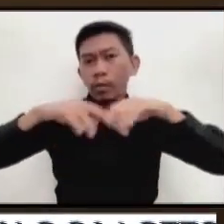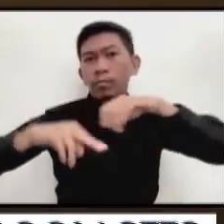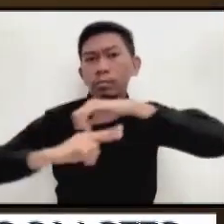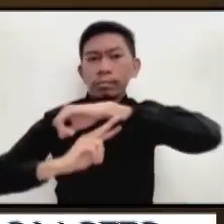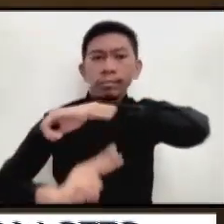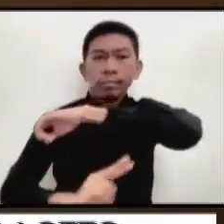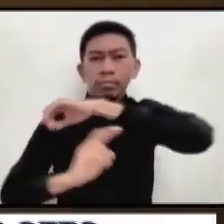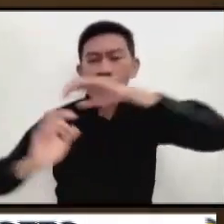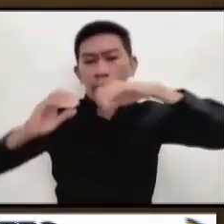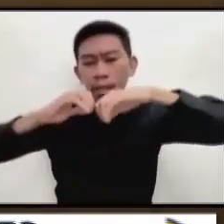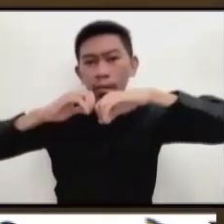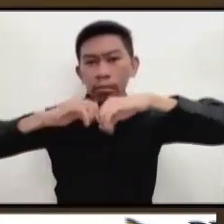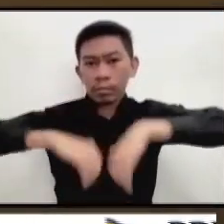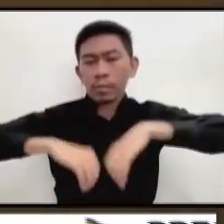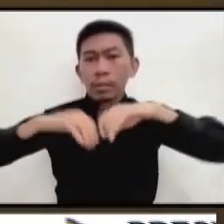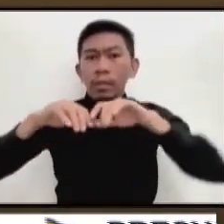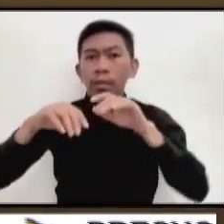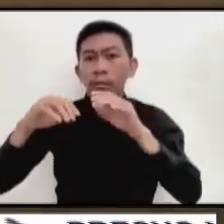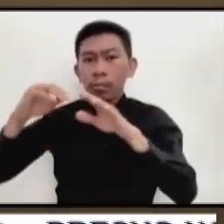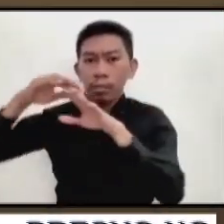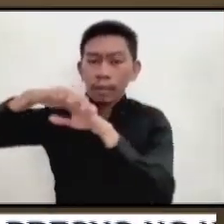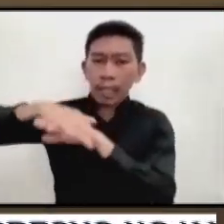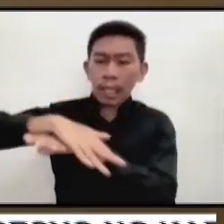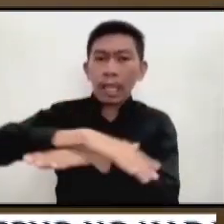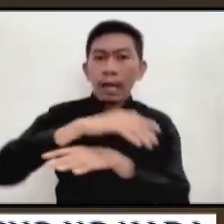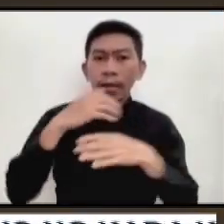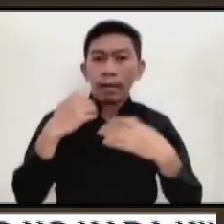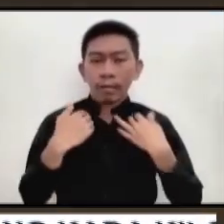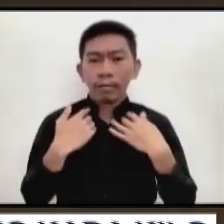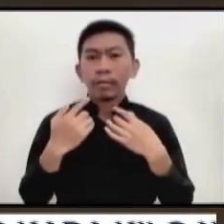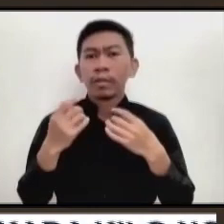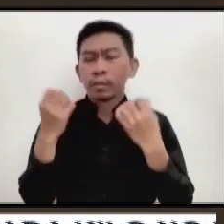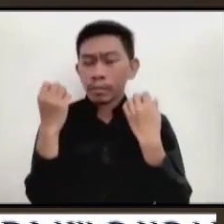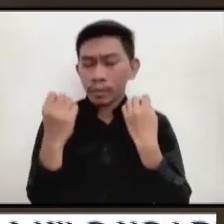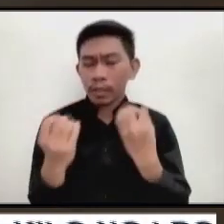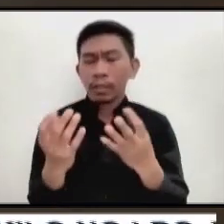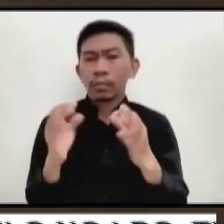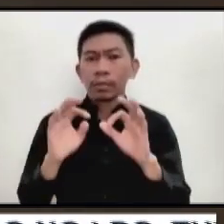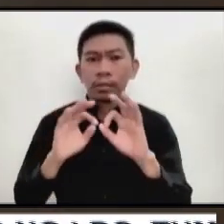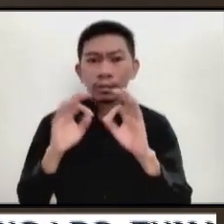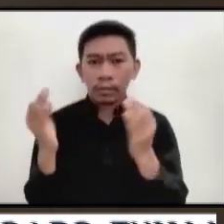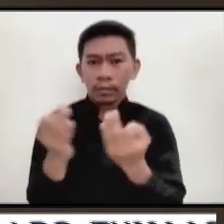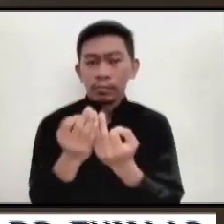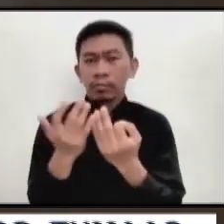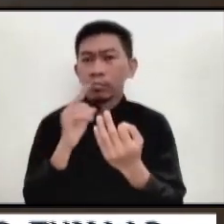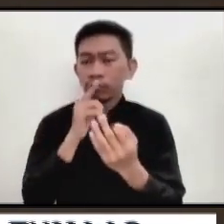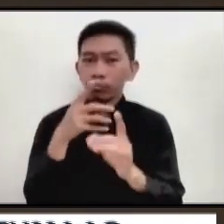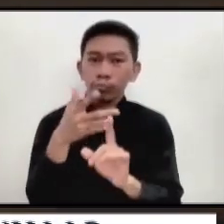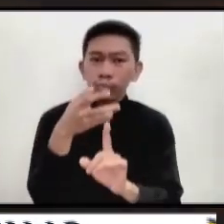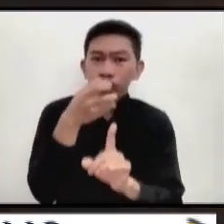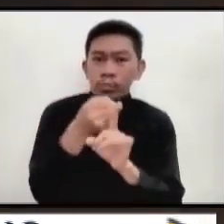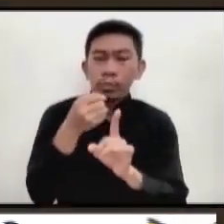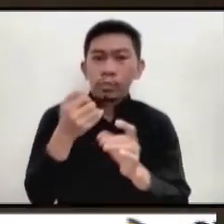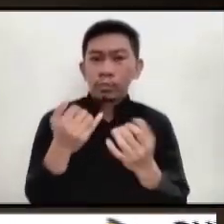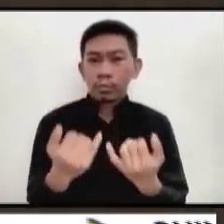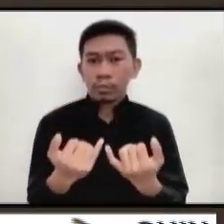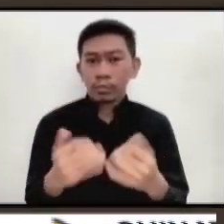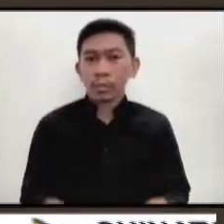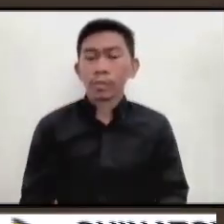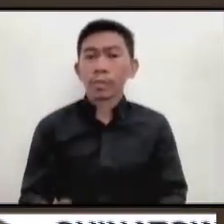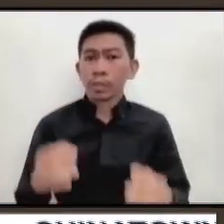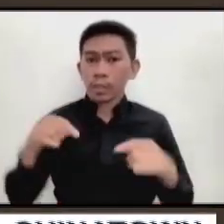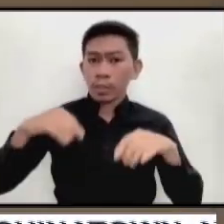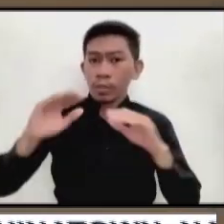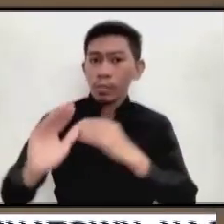pong landslide, at saka maraming pamilya na rin po ang apektado. Usually po dito, pag umaga, medyo at